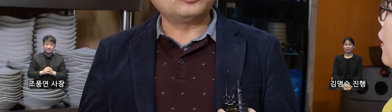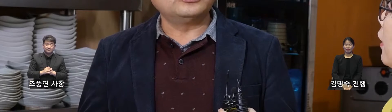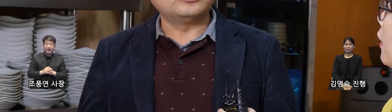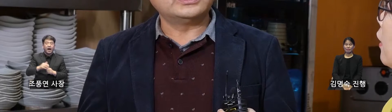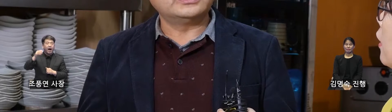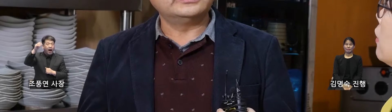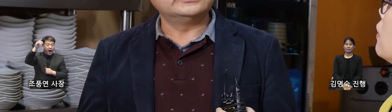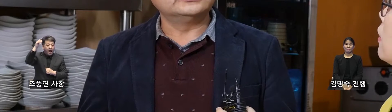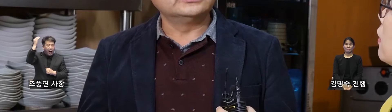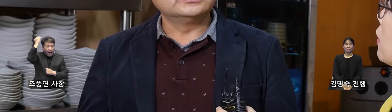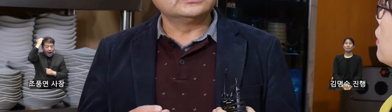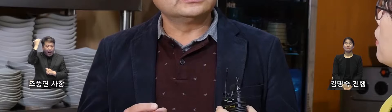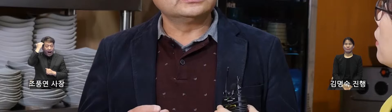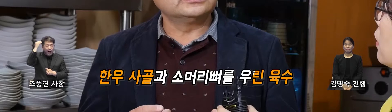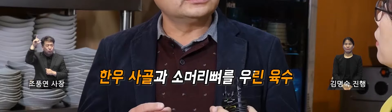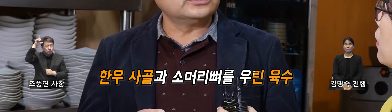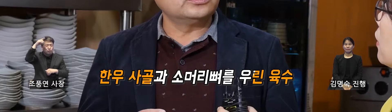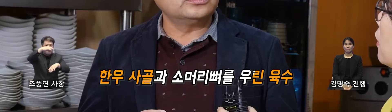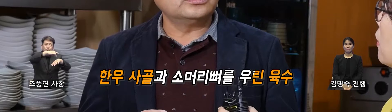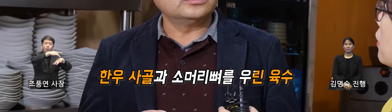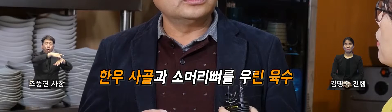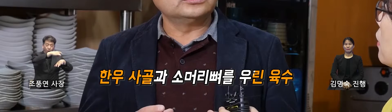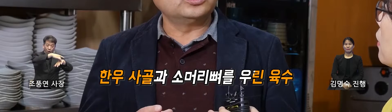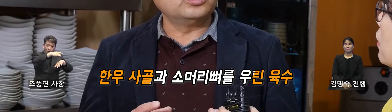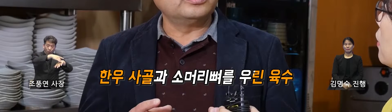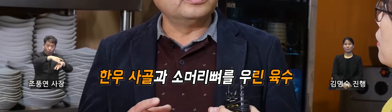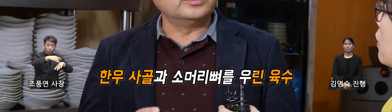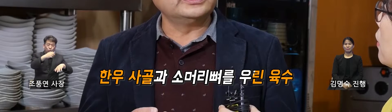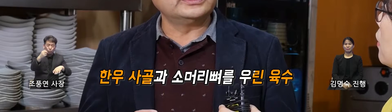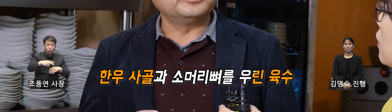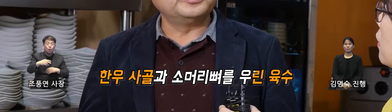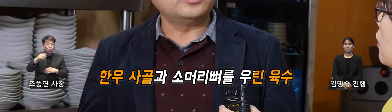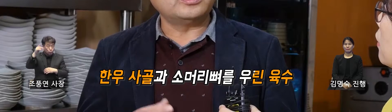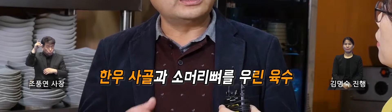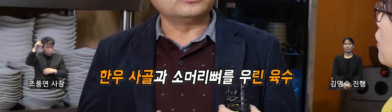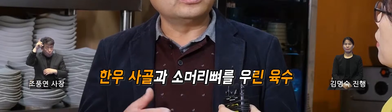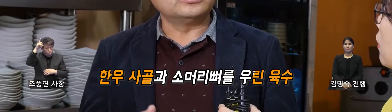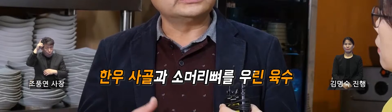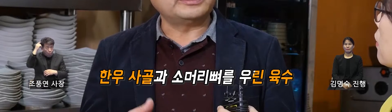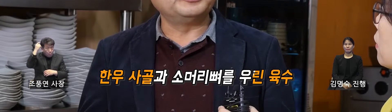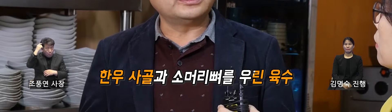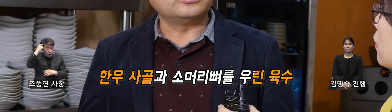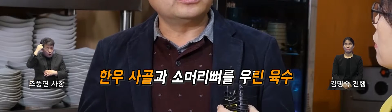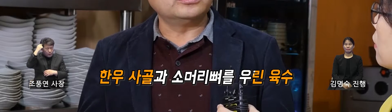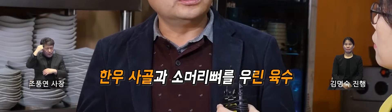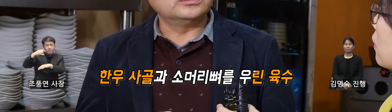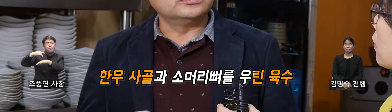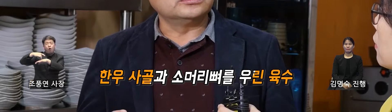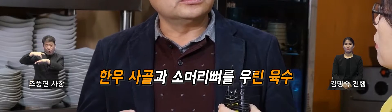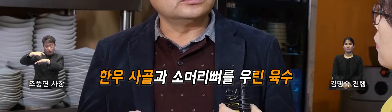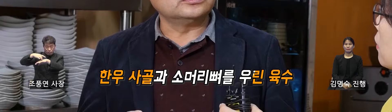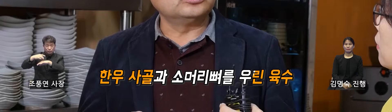한우 사골과 그리고 소 머리 뼈하고 잡뼈하고